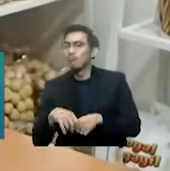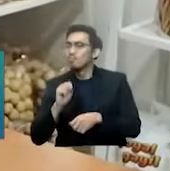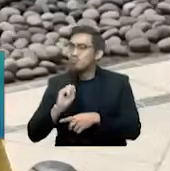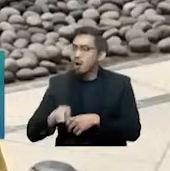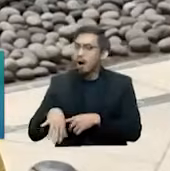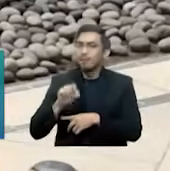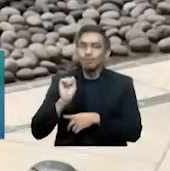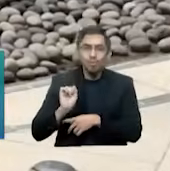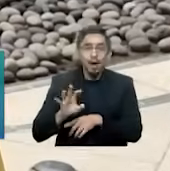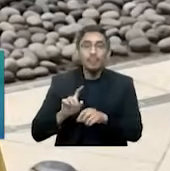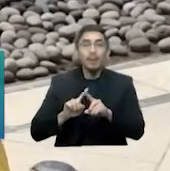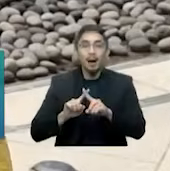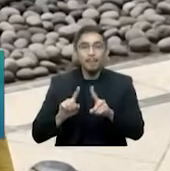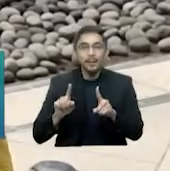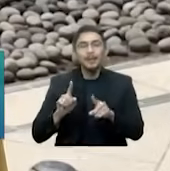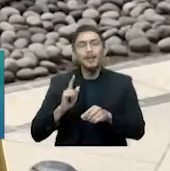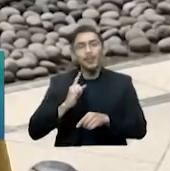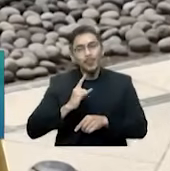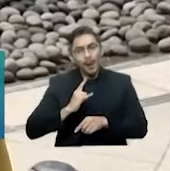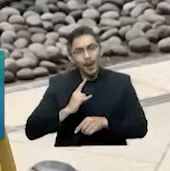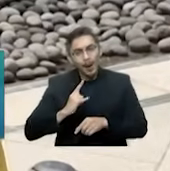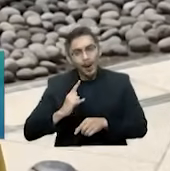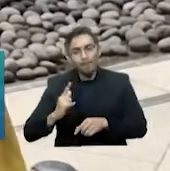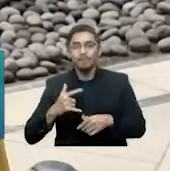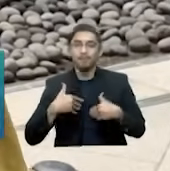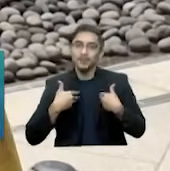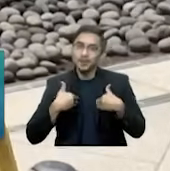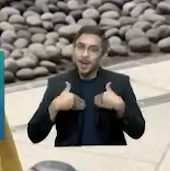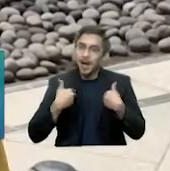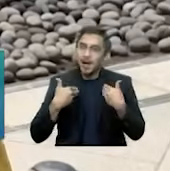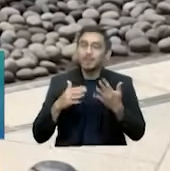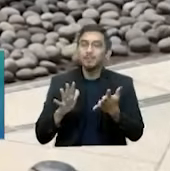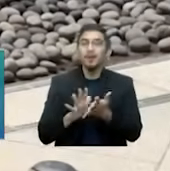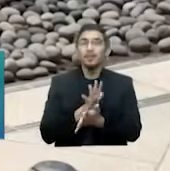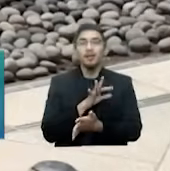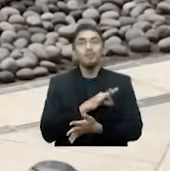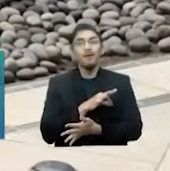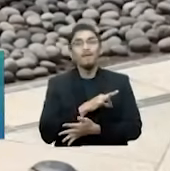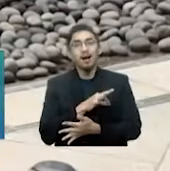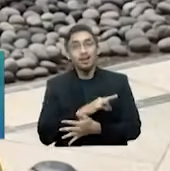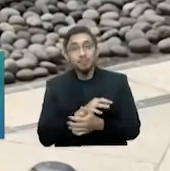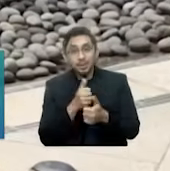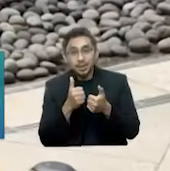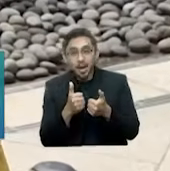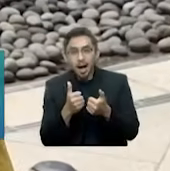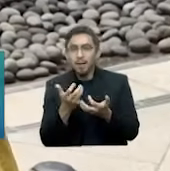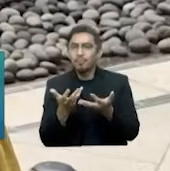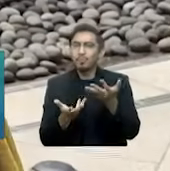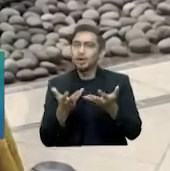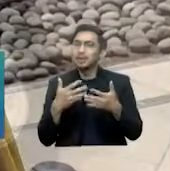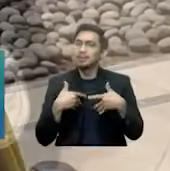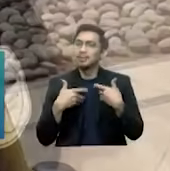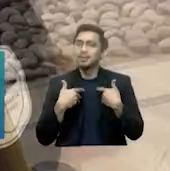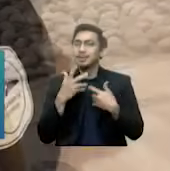menjalani hidup dengan senang. I'm living at the moment. Sedih senang itu aku anggap sebagai hal yang seru, kayak kita main game aja.